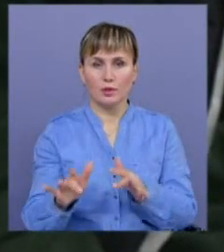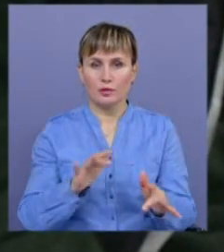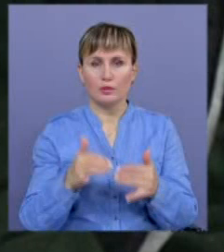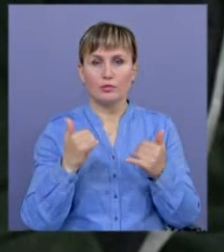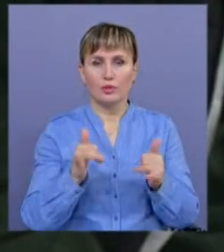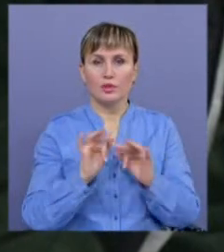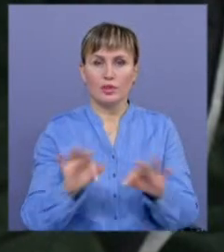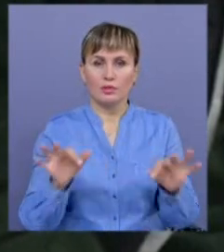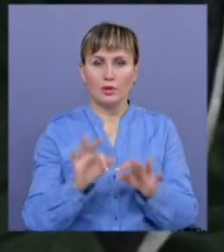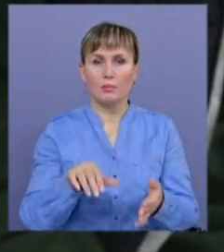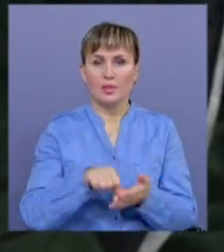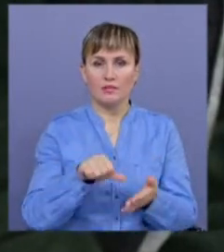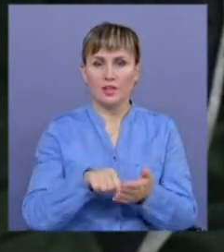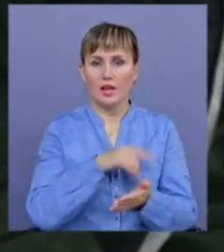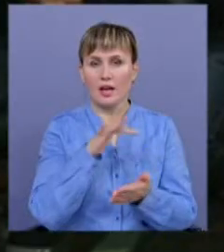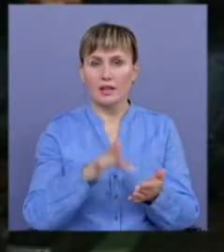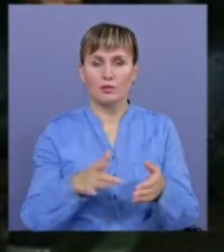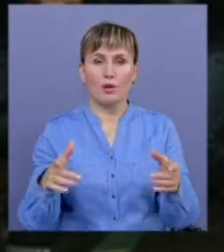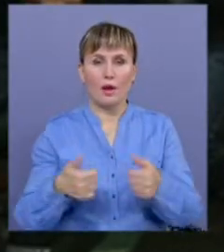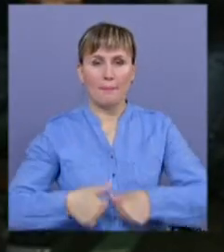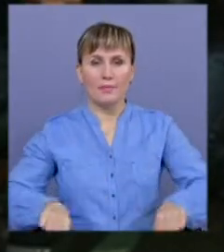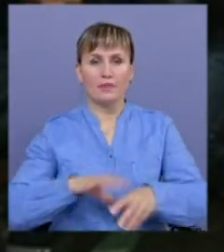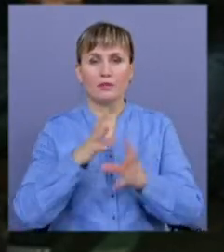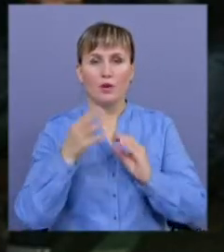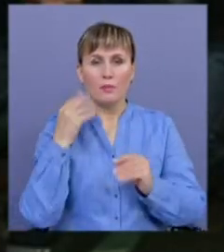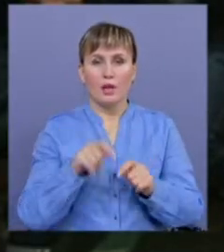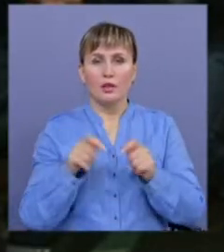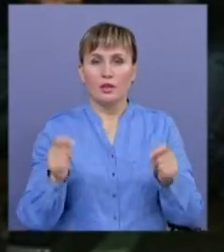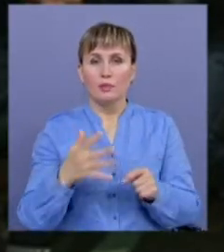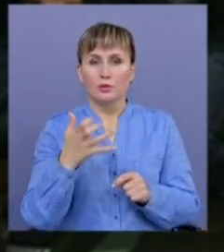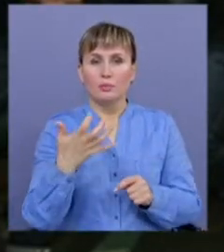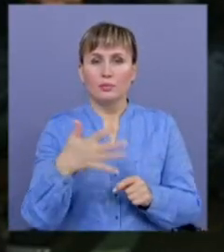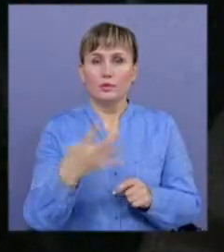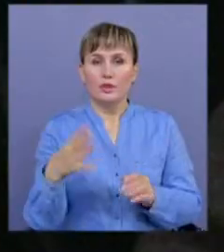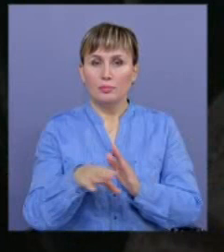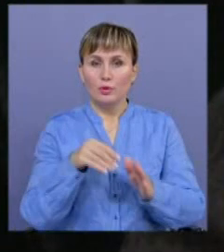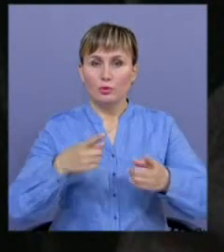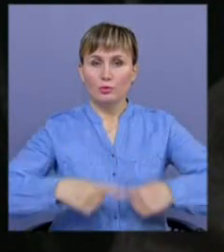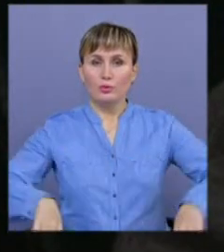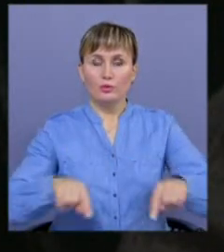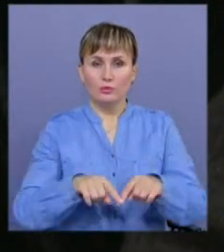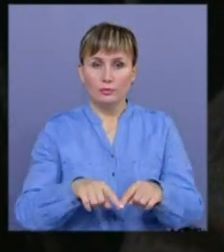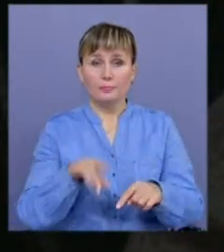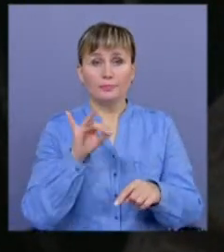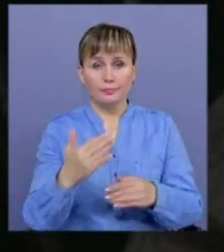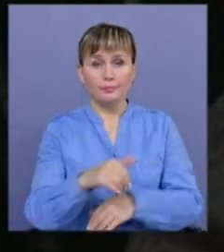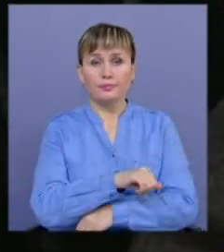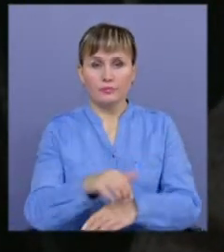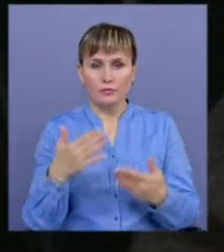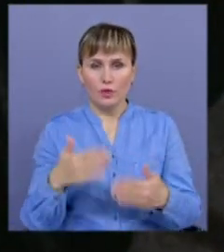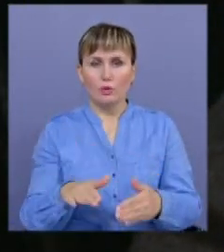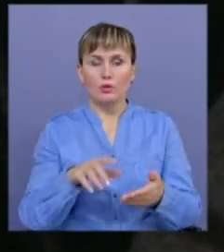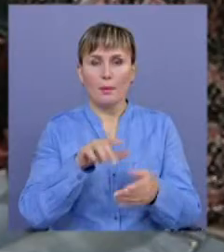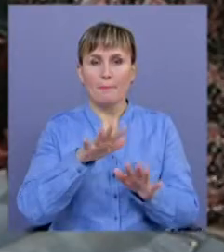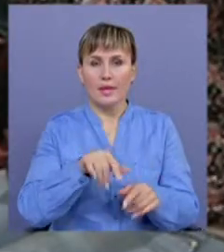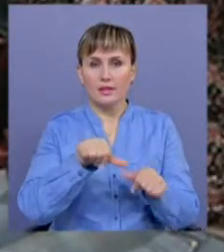сегодня разъяснили представители городской комиссии. Всего в Алматы откроется 554 избирательных участка. Их границы уже определены.